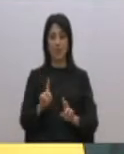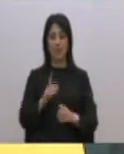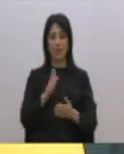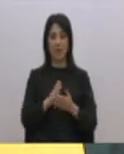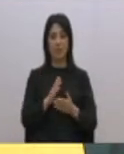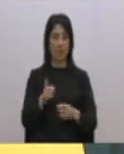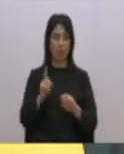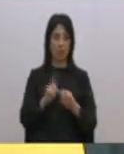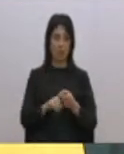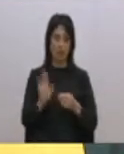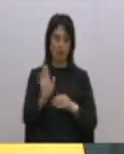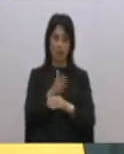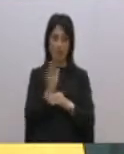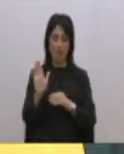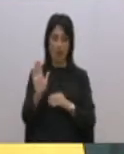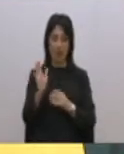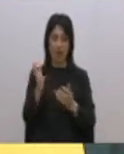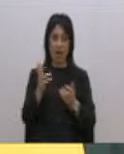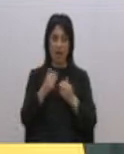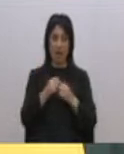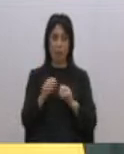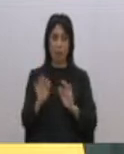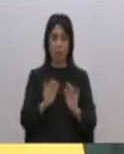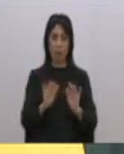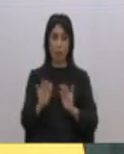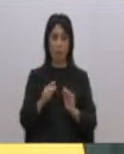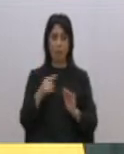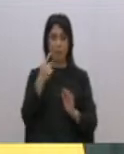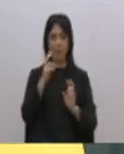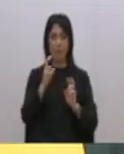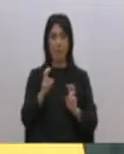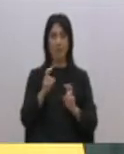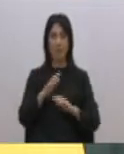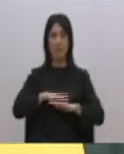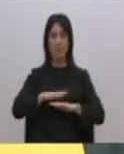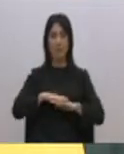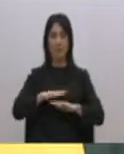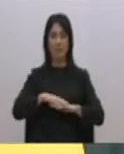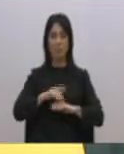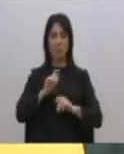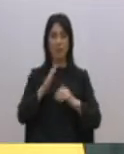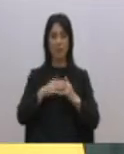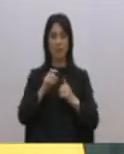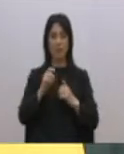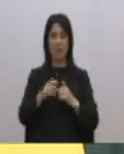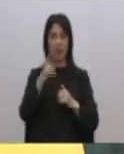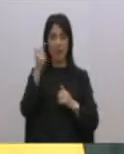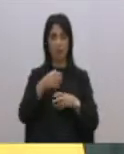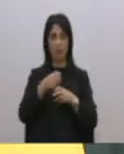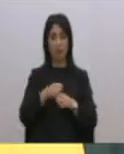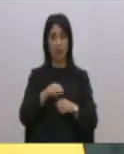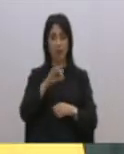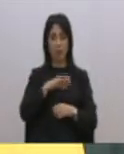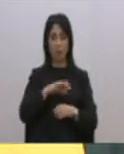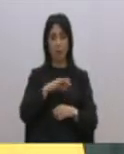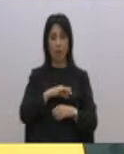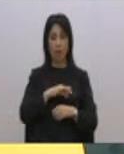არის, ის უნდა დარჩეს. მიღებული ღონისძიების სახით, დისციპლინურ სახელად განათლების უფლების შეზღუდვის